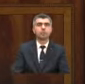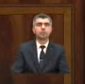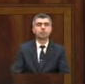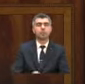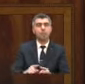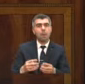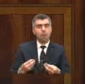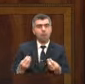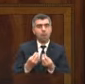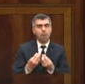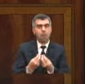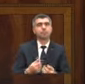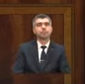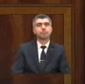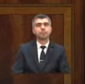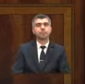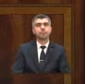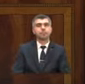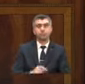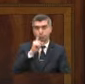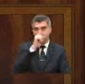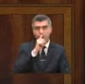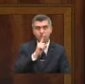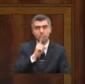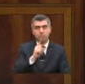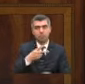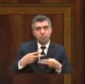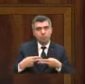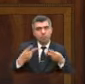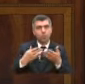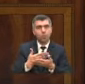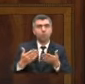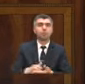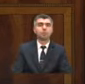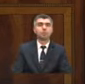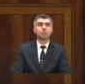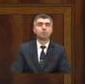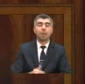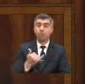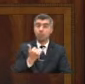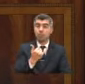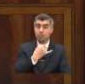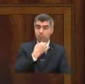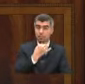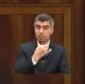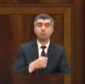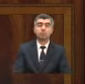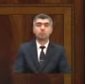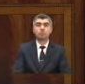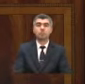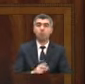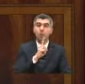دخلوا فيه واندمجوا فيه وغادي نخرجوه. ولكن بالخصوص أريد أن أقول بأن في ظل هذه